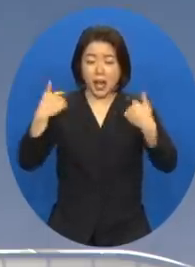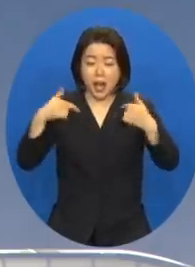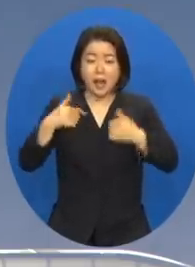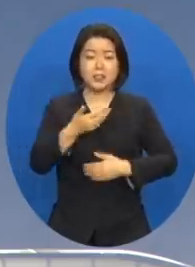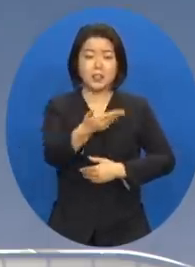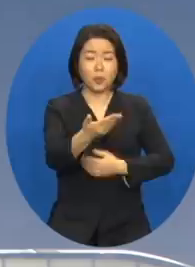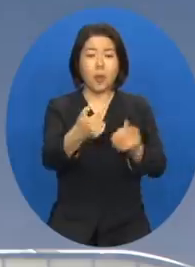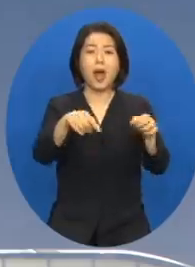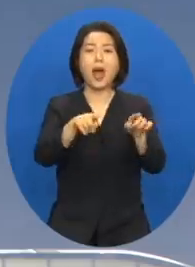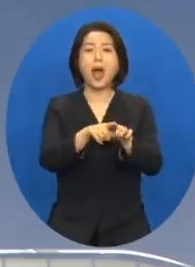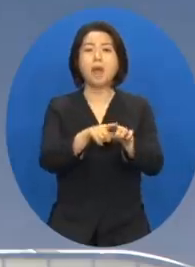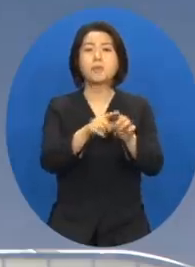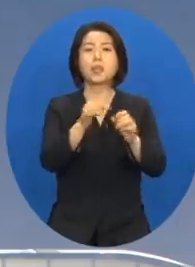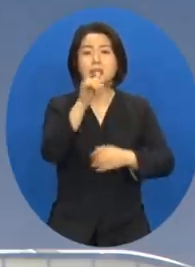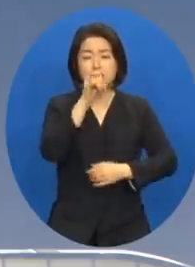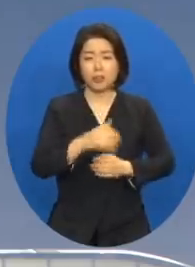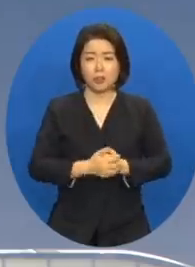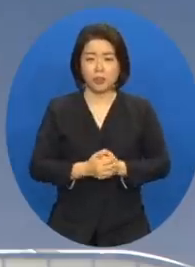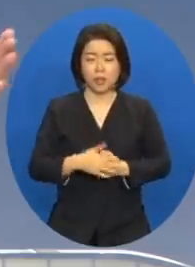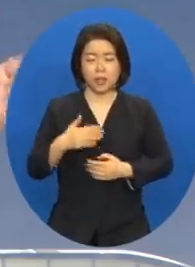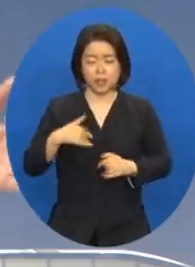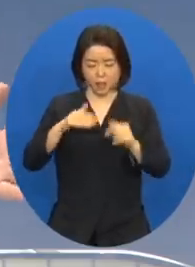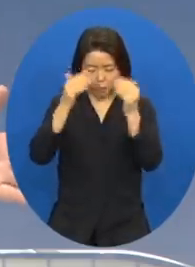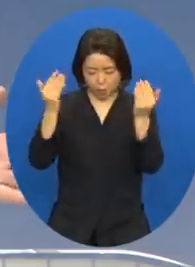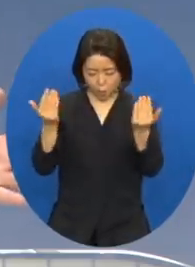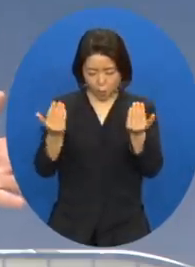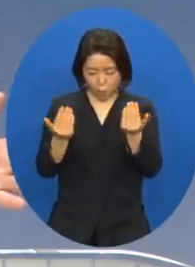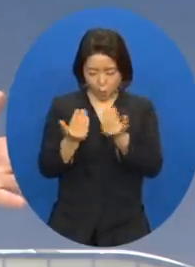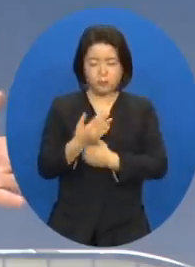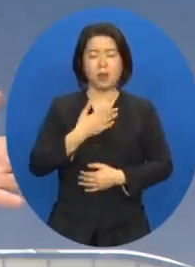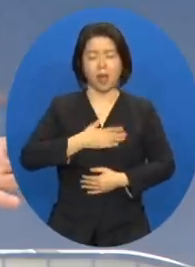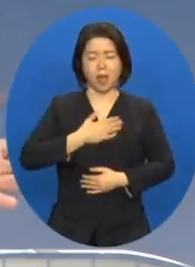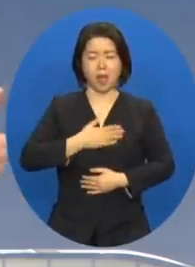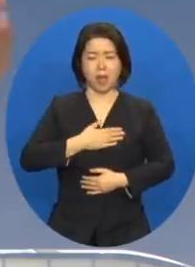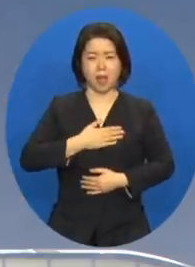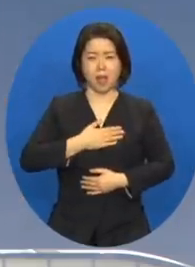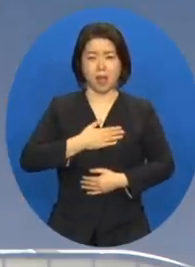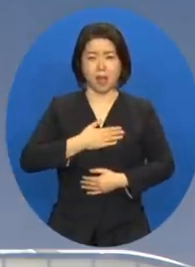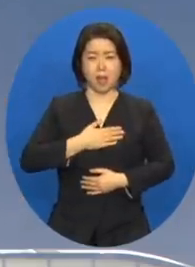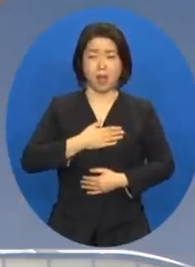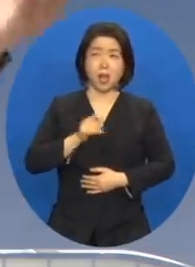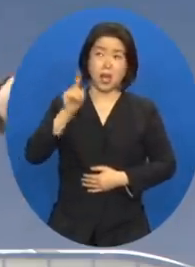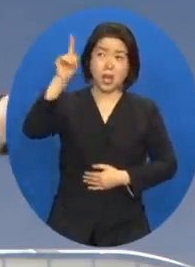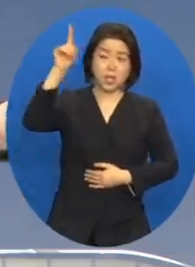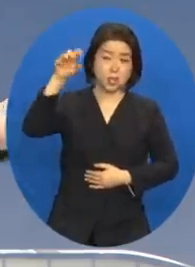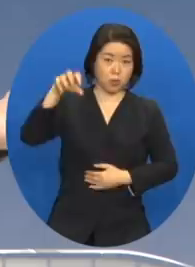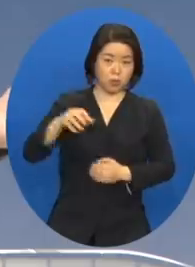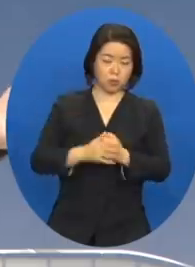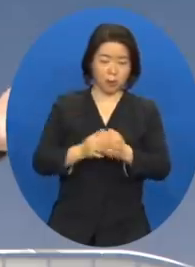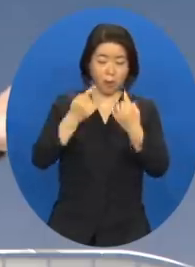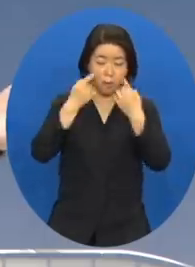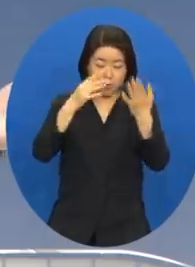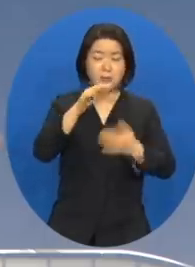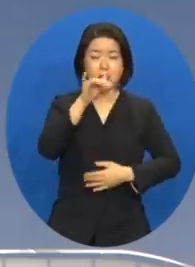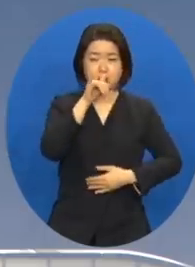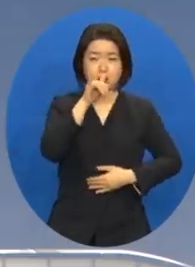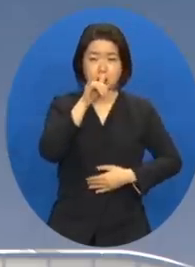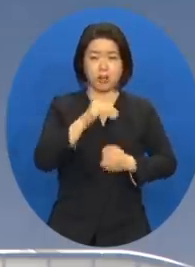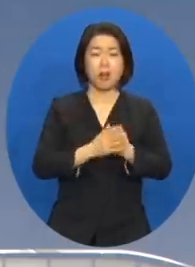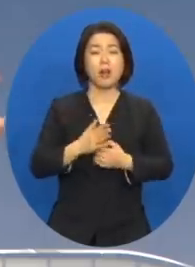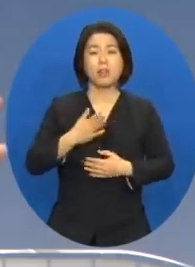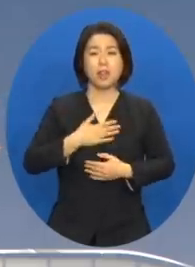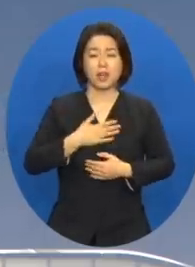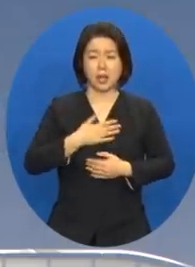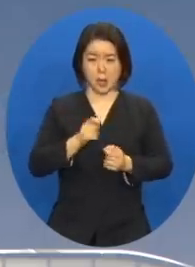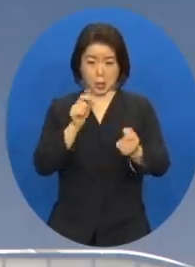함께 한다. 내가 모든 것을 다 알고 있어. 천국은 분명히 있단다. 내가